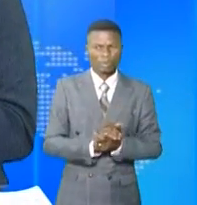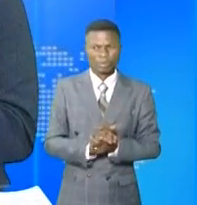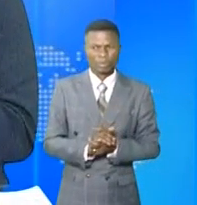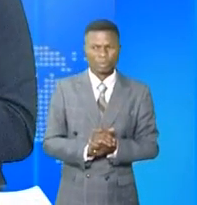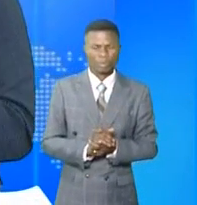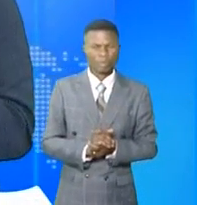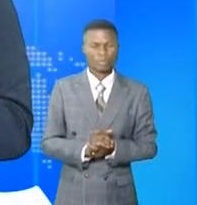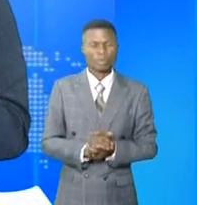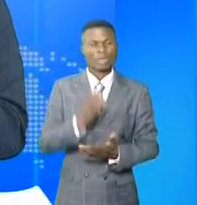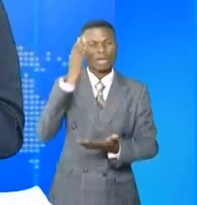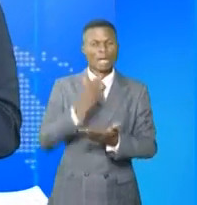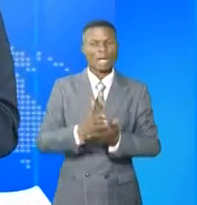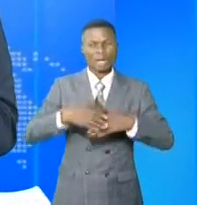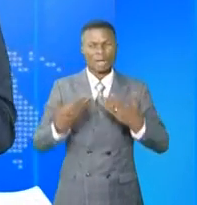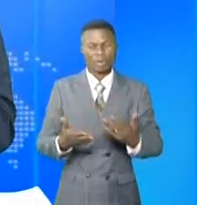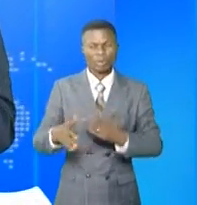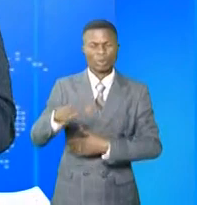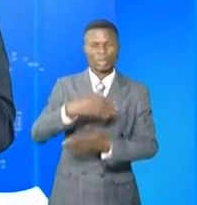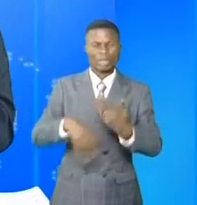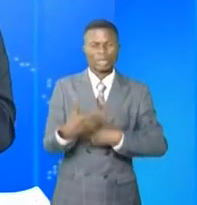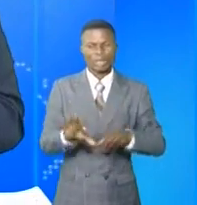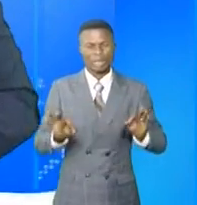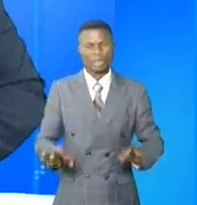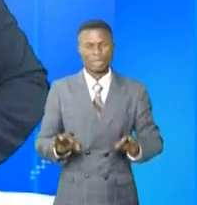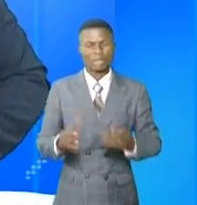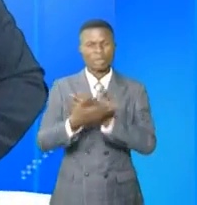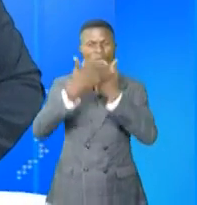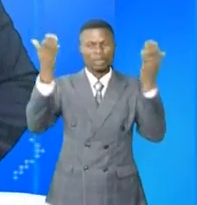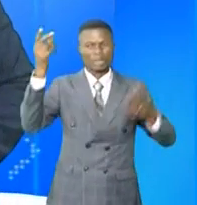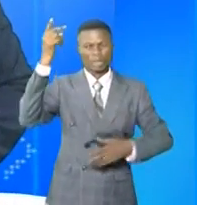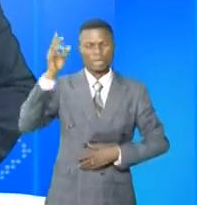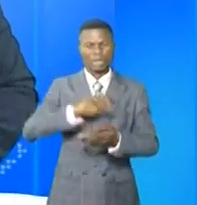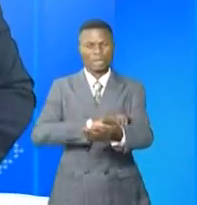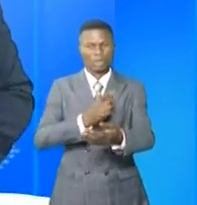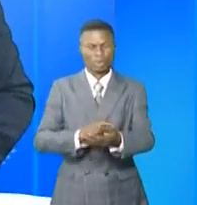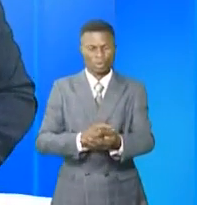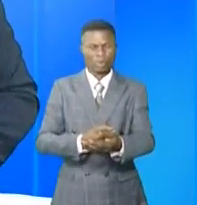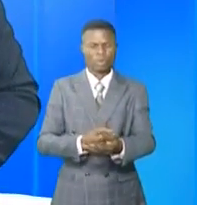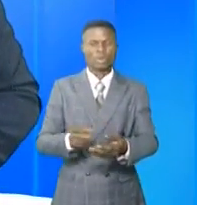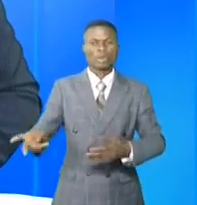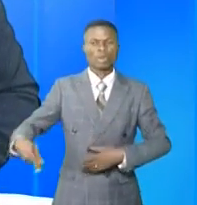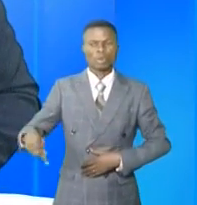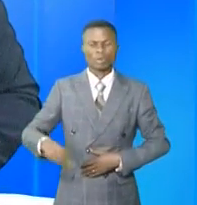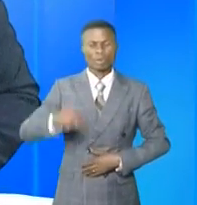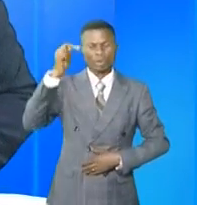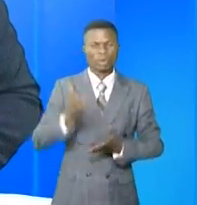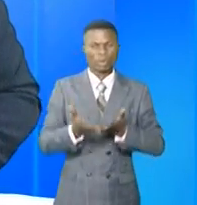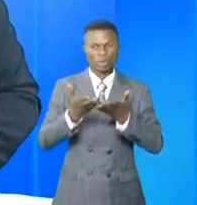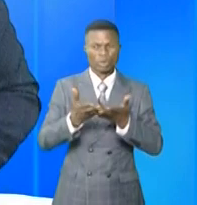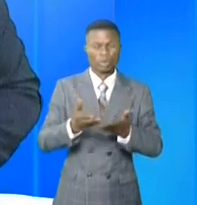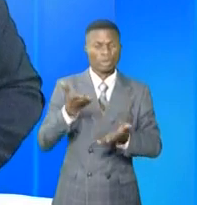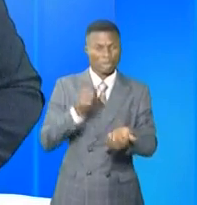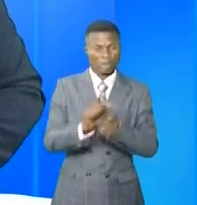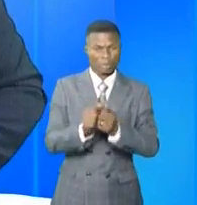Comment mettre fin aux catastrophes naturelles dont la ville de Goma, chef-lieu de la province du Nord Kivu? Eh bien, la